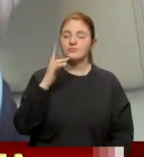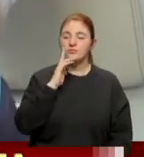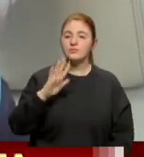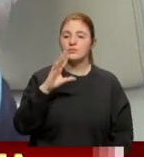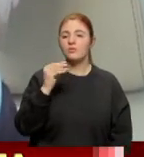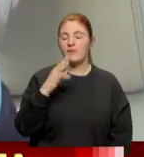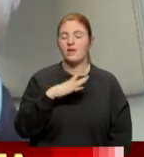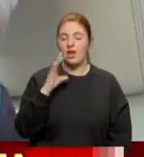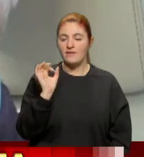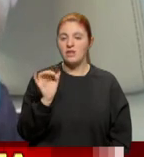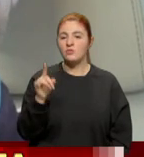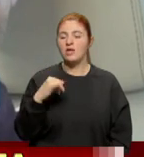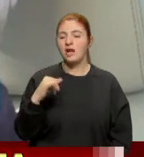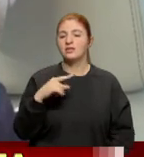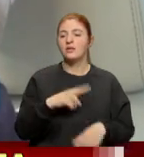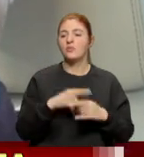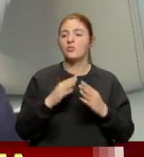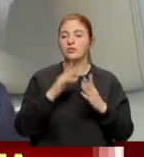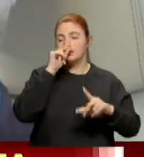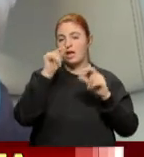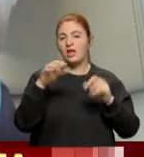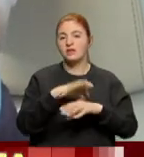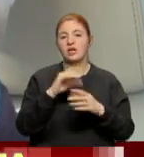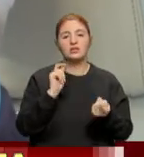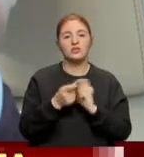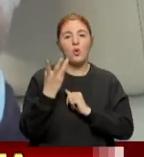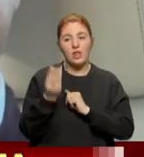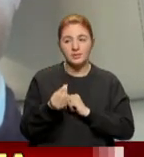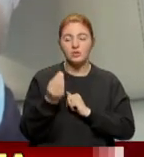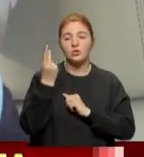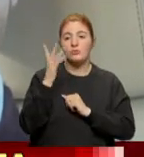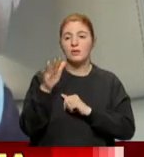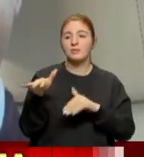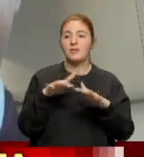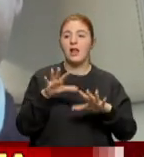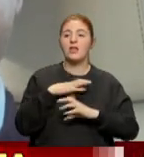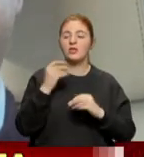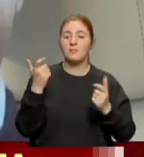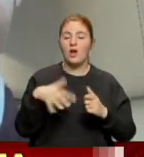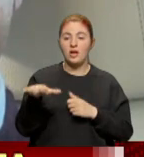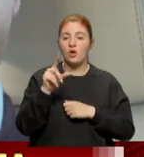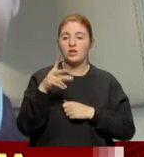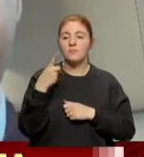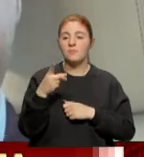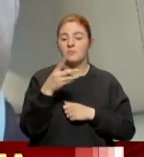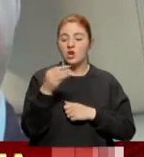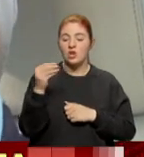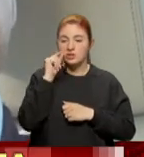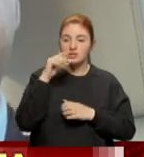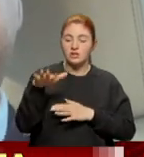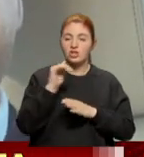sorunu var ve bu yakın bir zamanda büyük salgın hastalığa dönüşebilir. Yani unutmayalım, depremden etkilenen bölgede 12 milyon insan